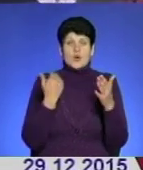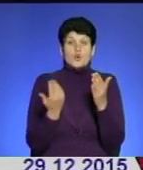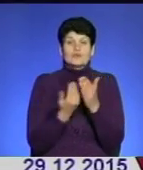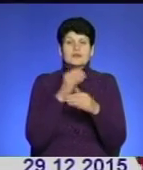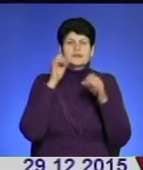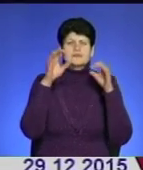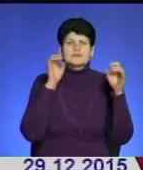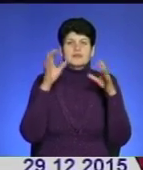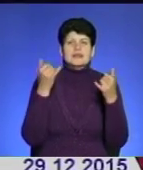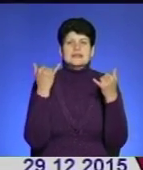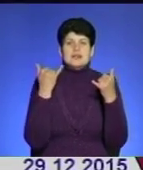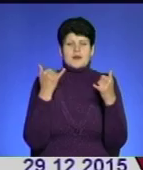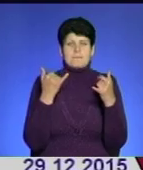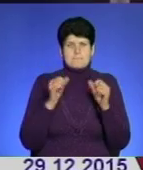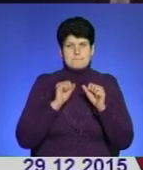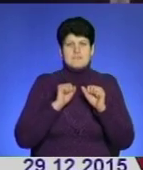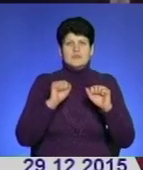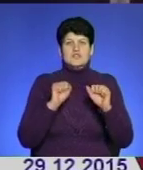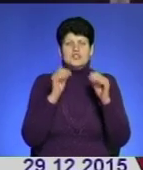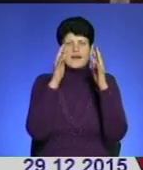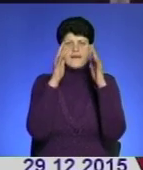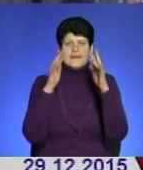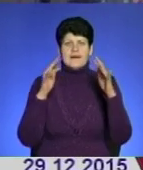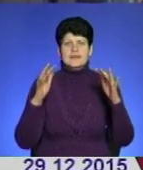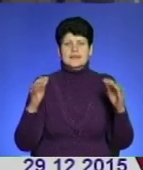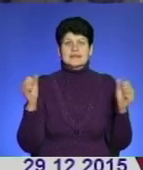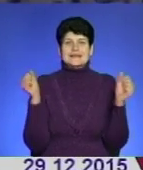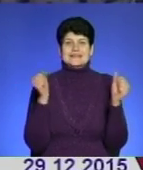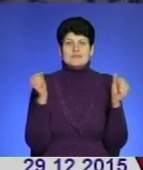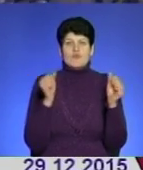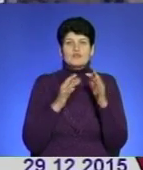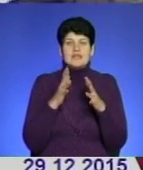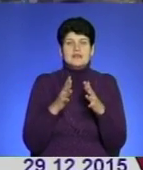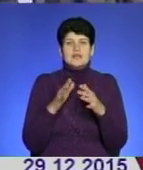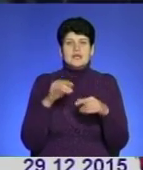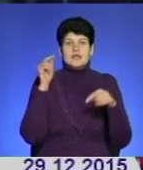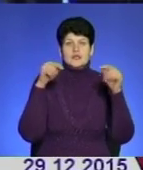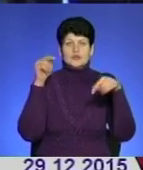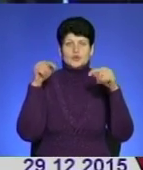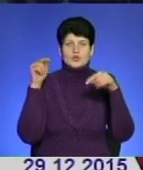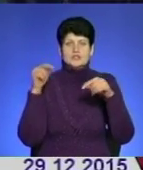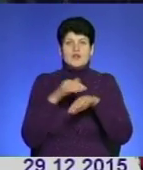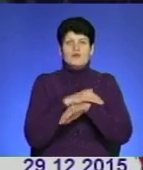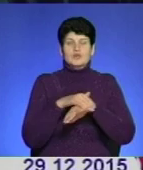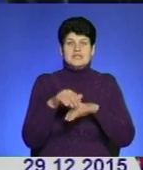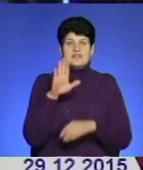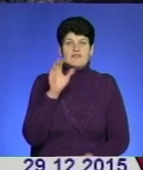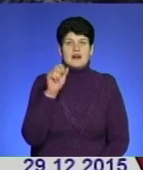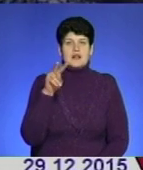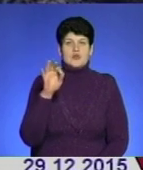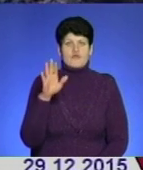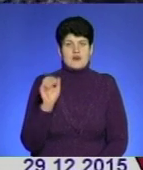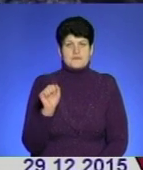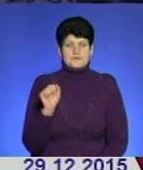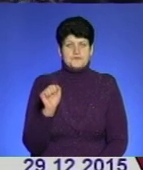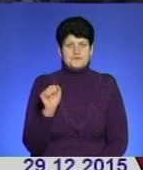у нас патріотична ялинка, зимові фонтани і метеоритний дощ на вулиці Валовій. Тернополяни в захопленні.